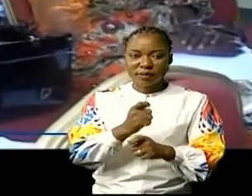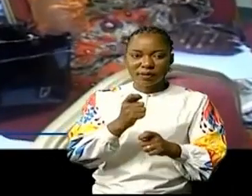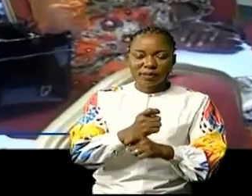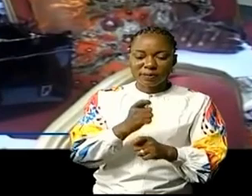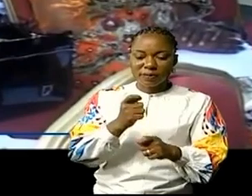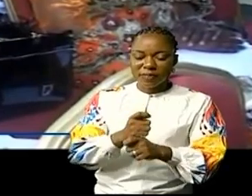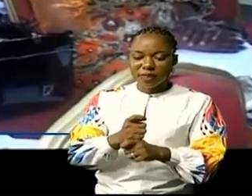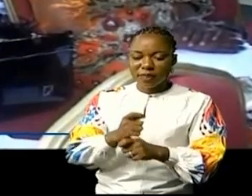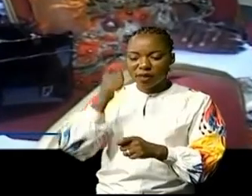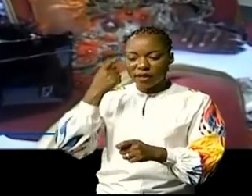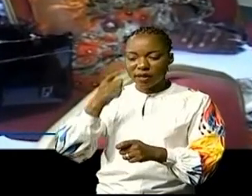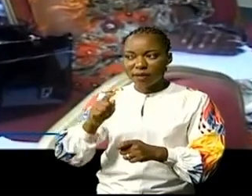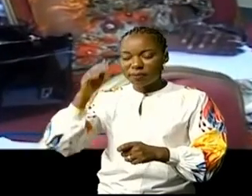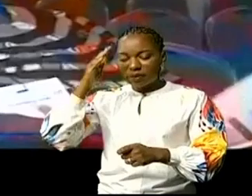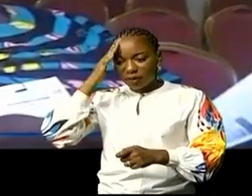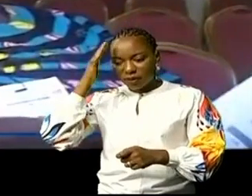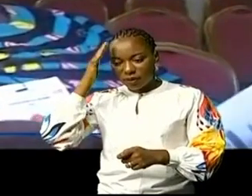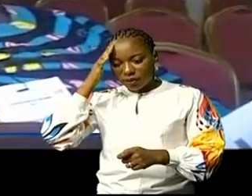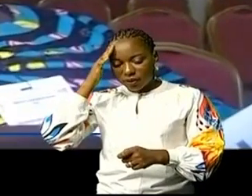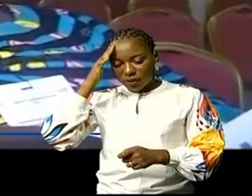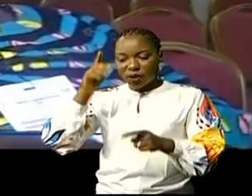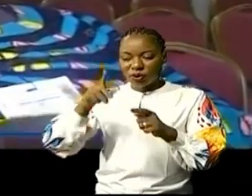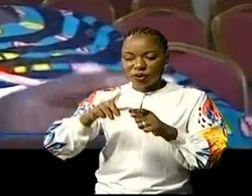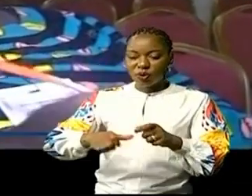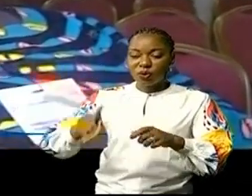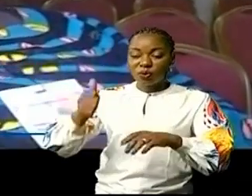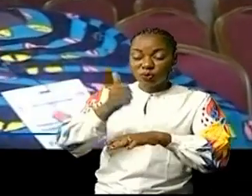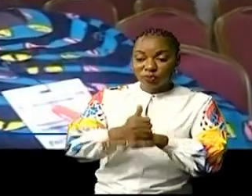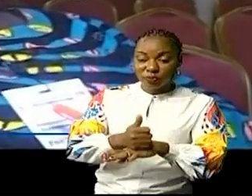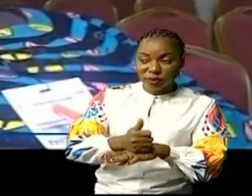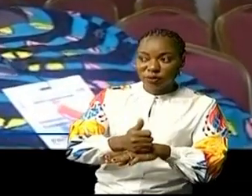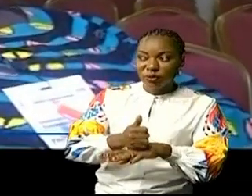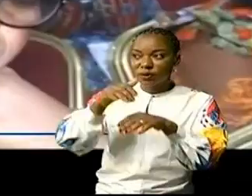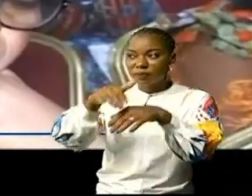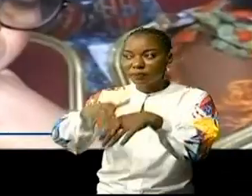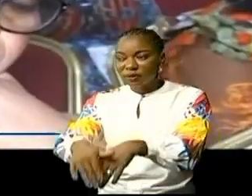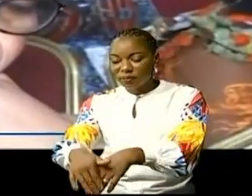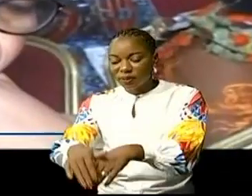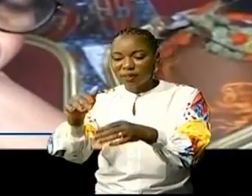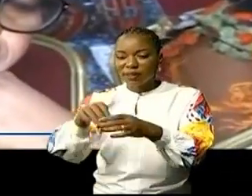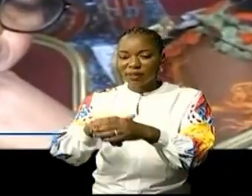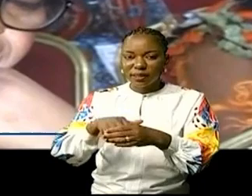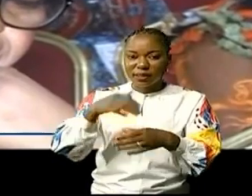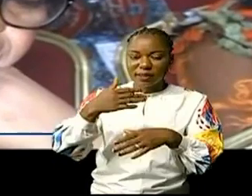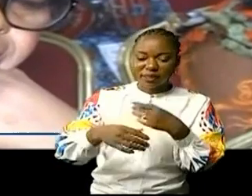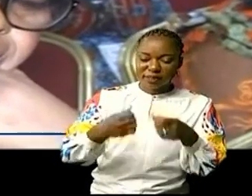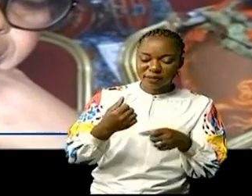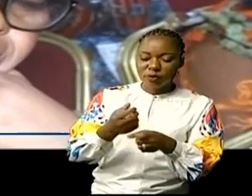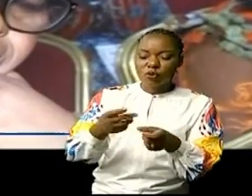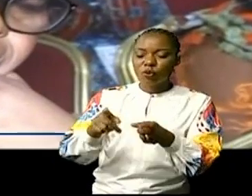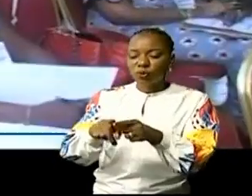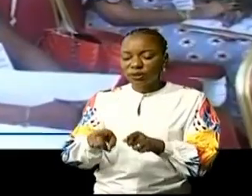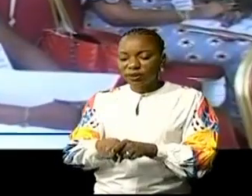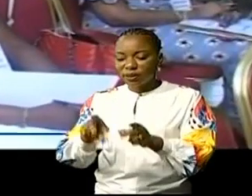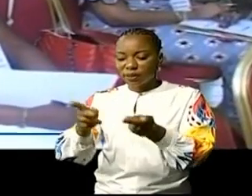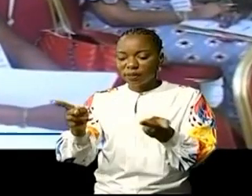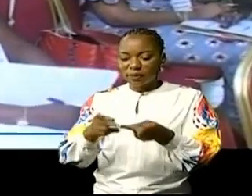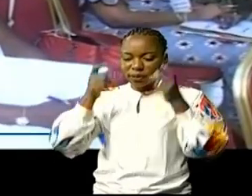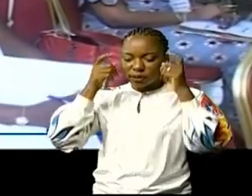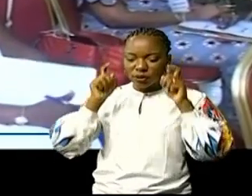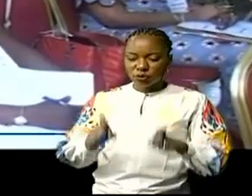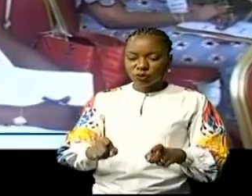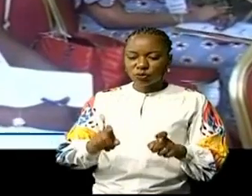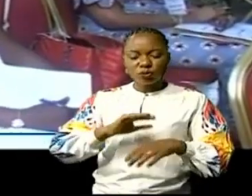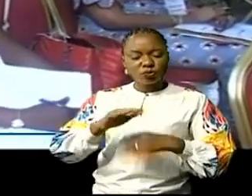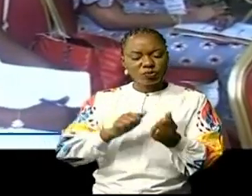de la législation en matière de travail, l'autonomisation et sa participation dans le cercle des prises de décision en milieu professionnel, tout a